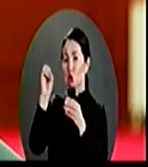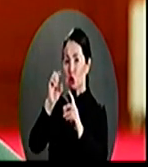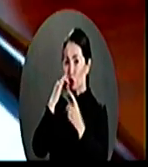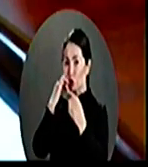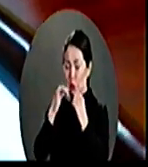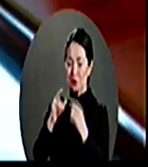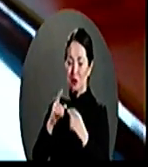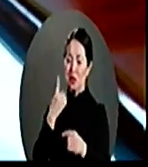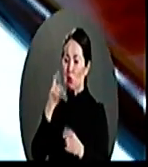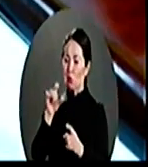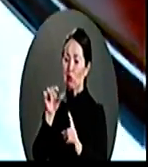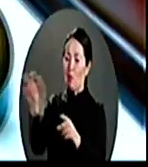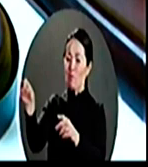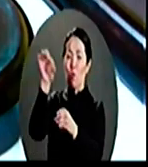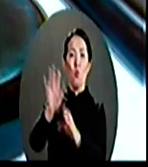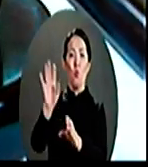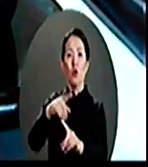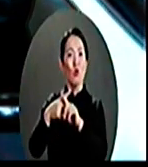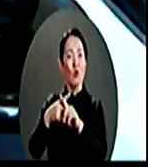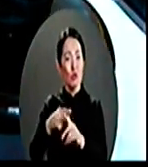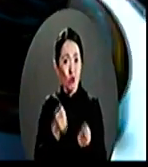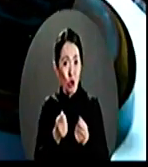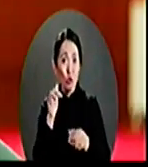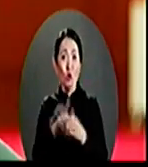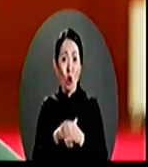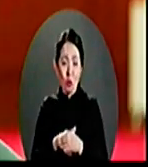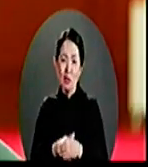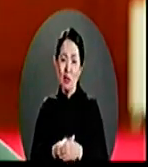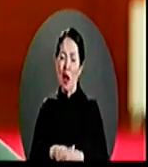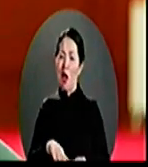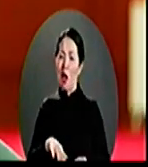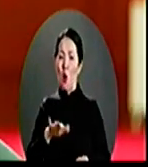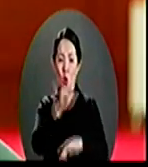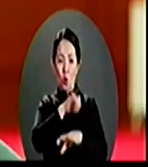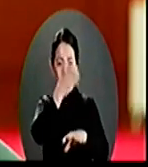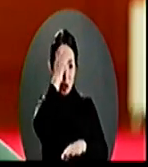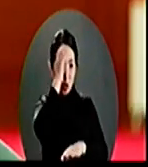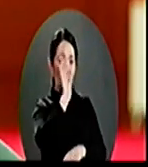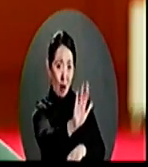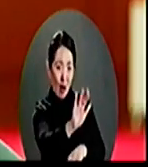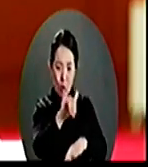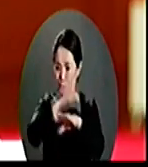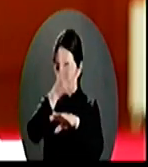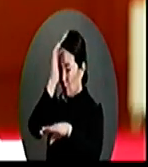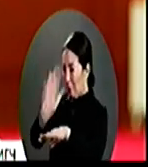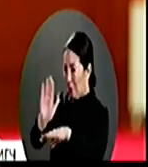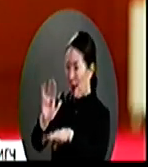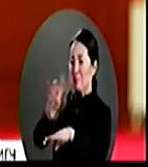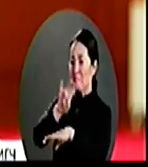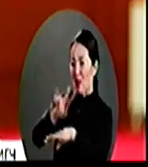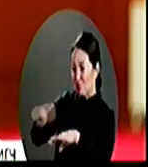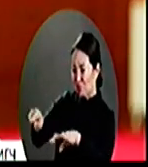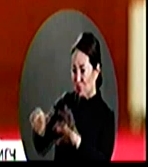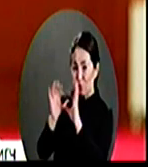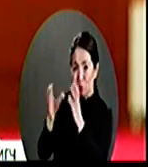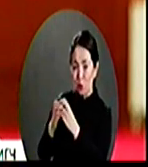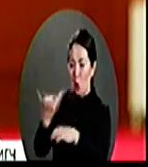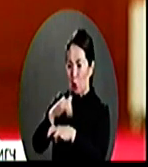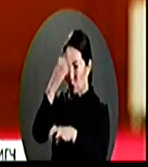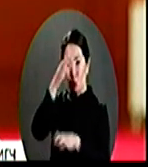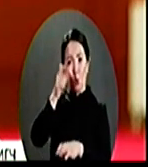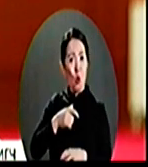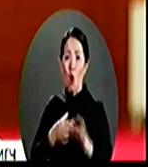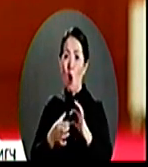гишүүнийг томилохгүй байхаар зохицуулт орж ирж байгаа. Аль нэг улс төрийн нам эвсэл бүлэг улс